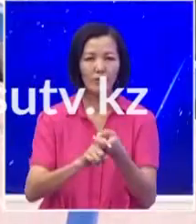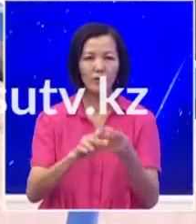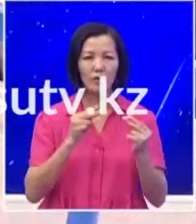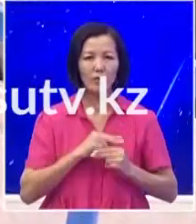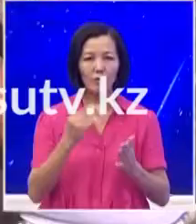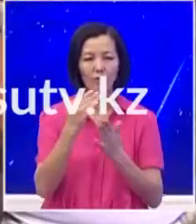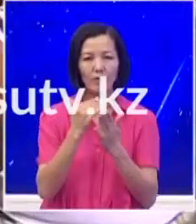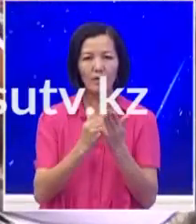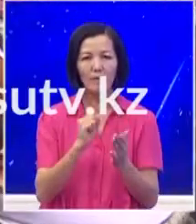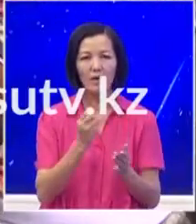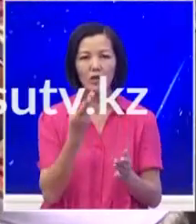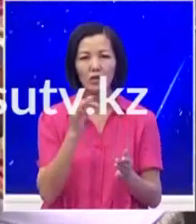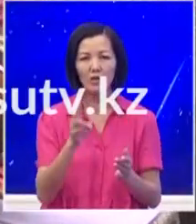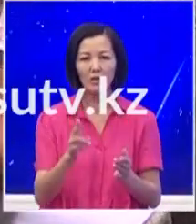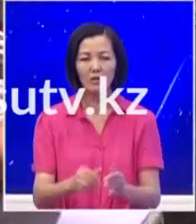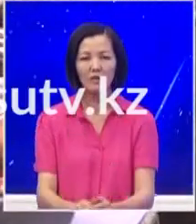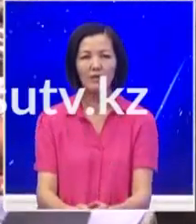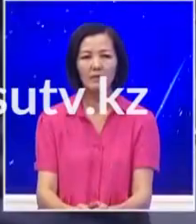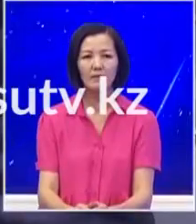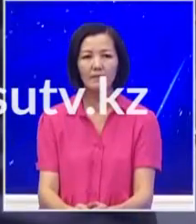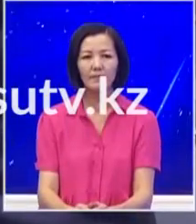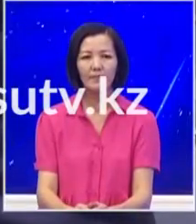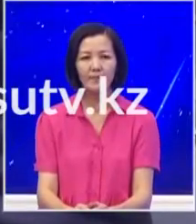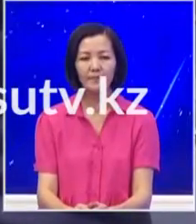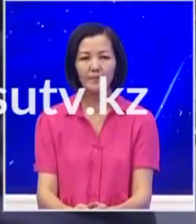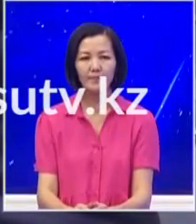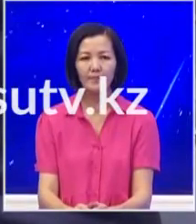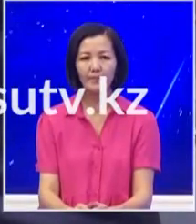и работают по программе АШИК.